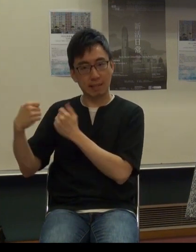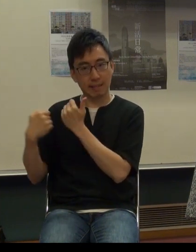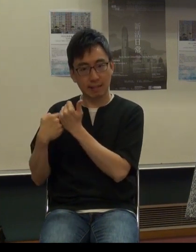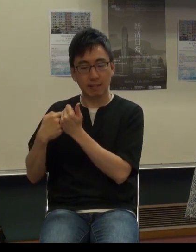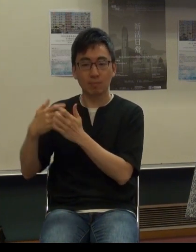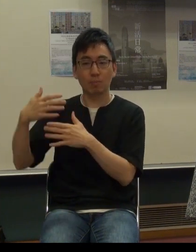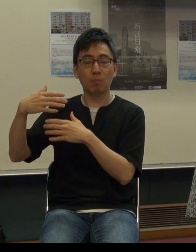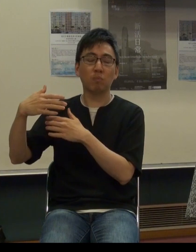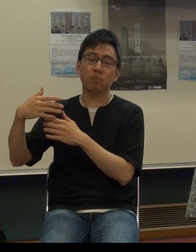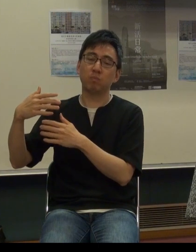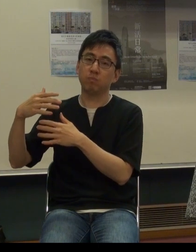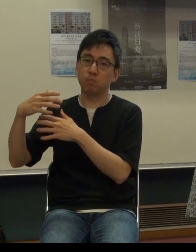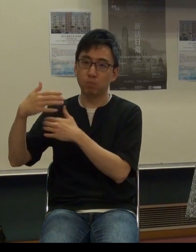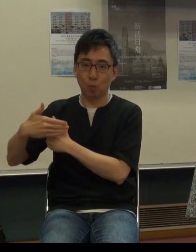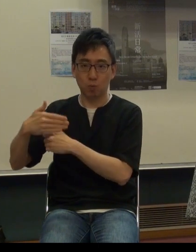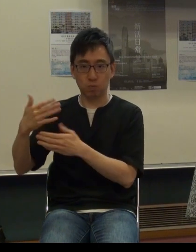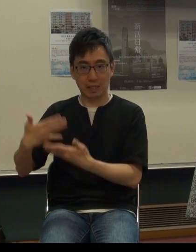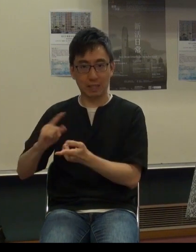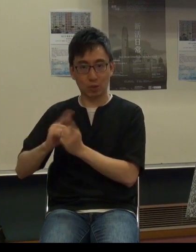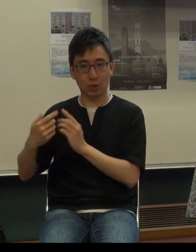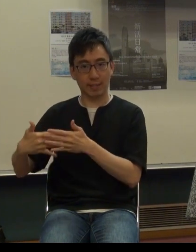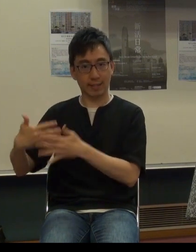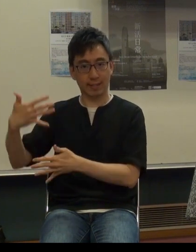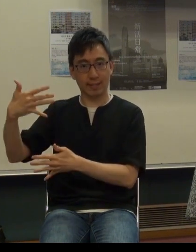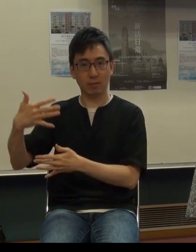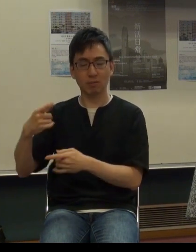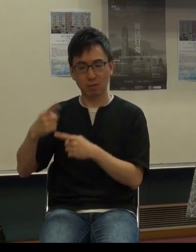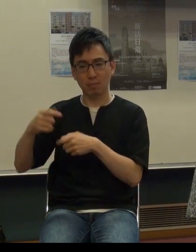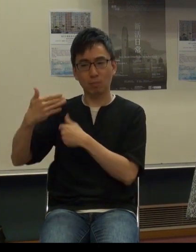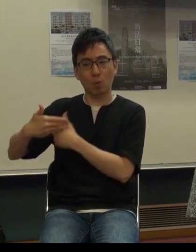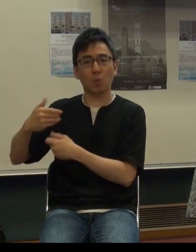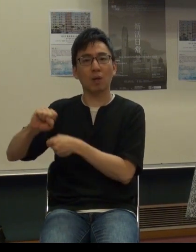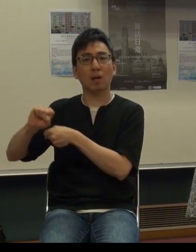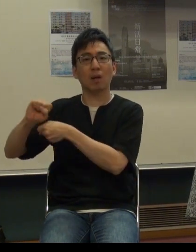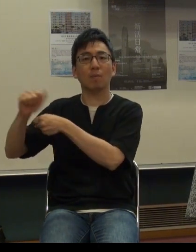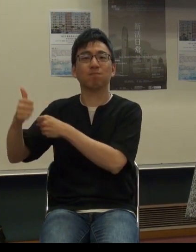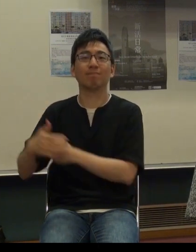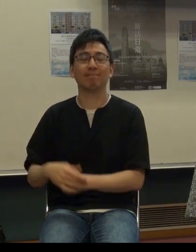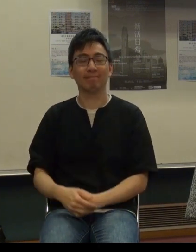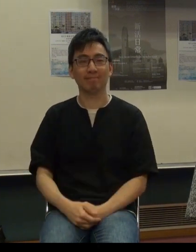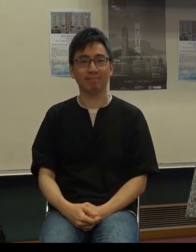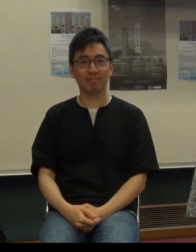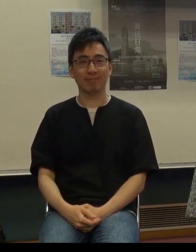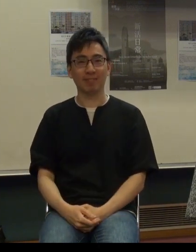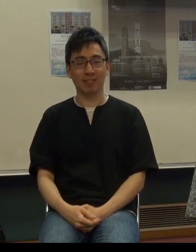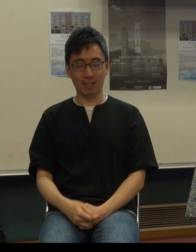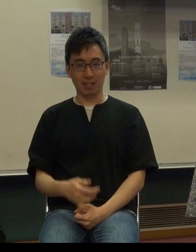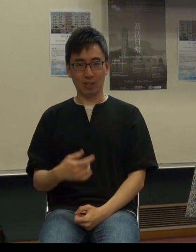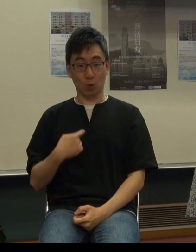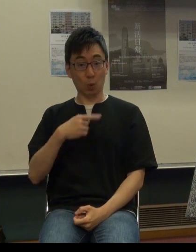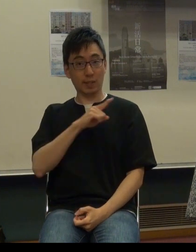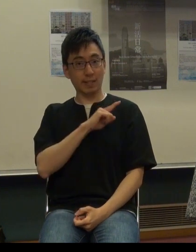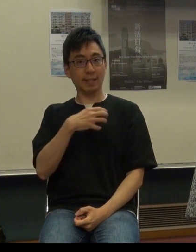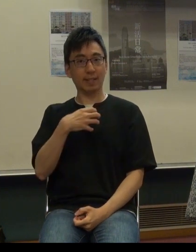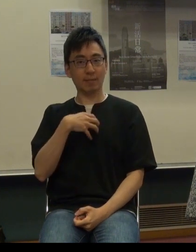都開始做多咗好多公眾活動。咁我純粹幫手補充噶。 其實咧，我覺得我自己